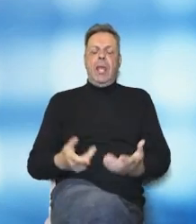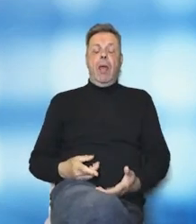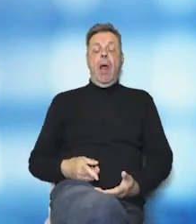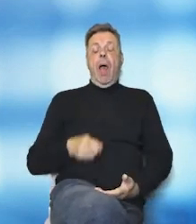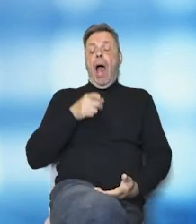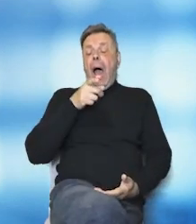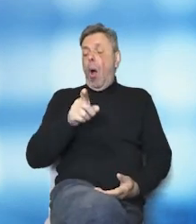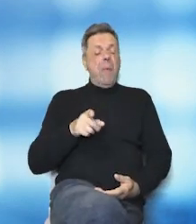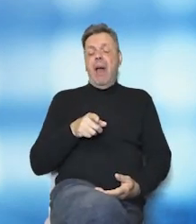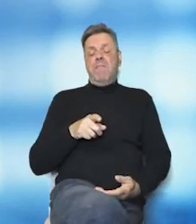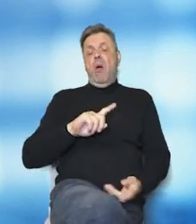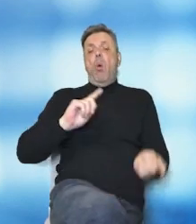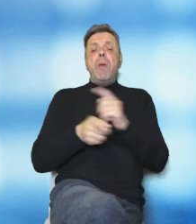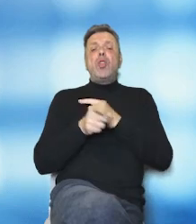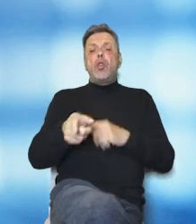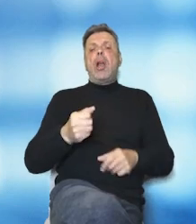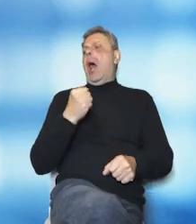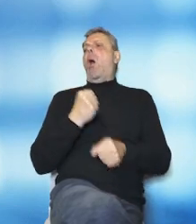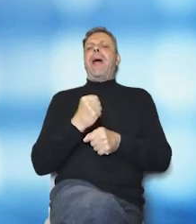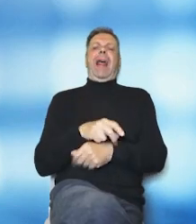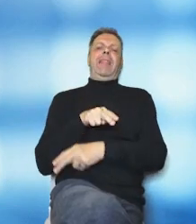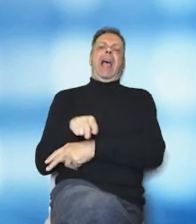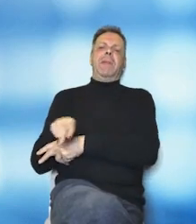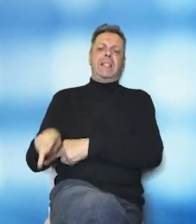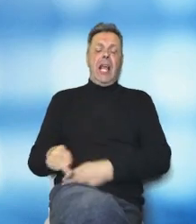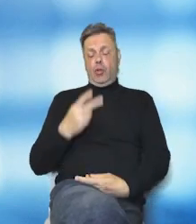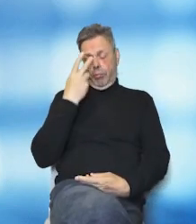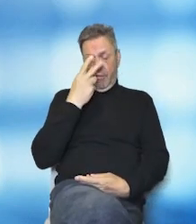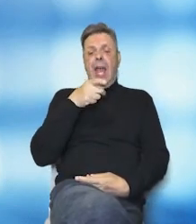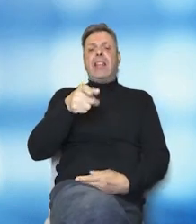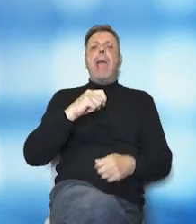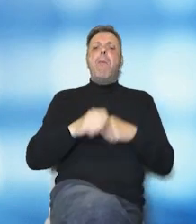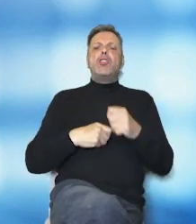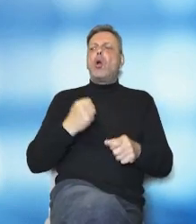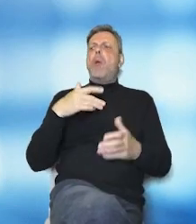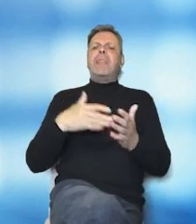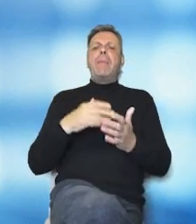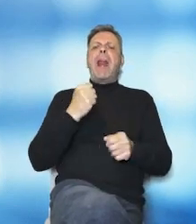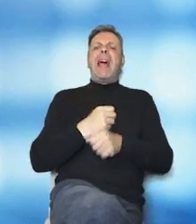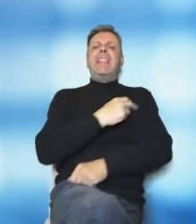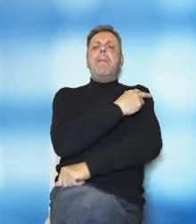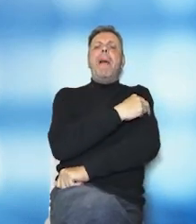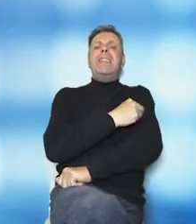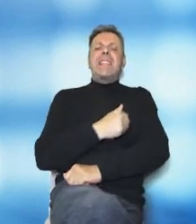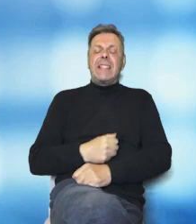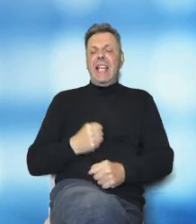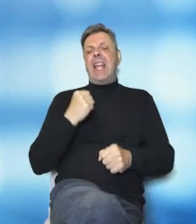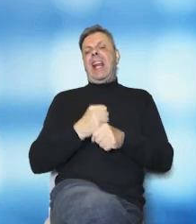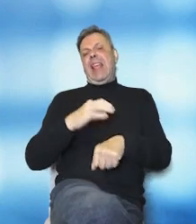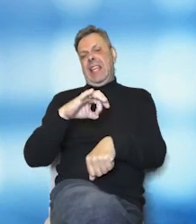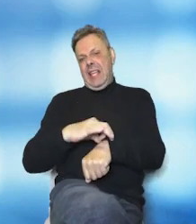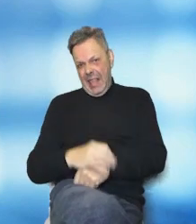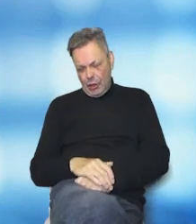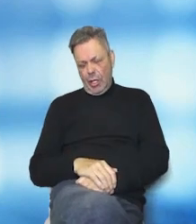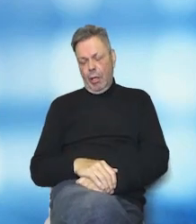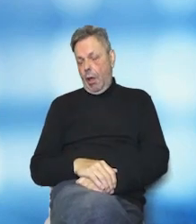da radi, bavi se administracijom. A onda taj posao koji bi trebala raditi medicinska sestra, radi liječnik.